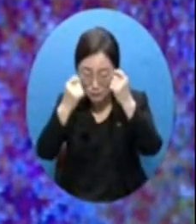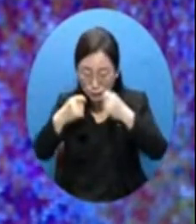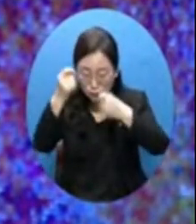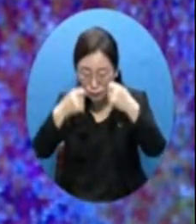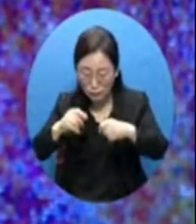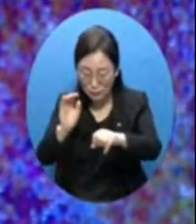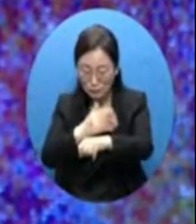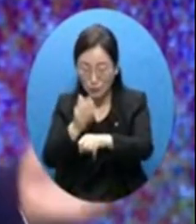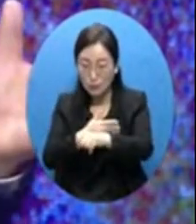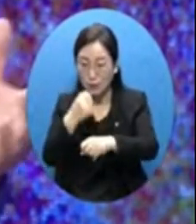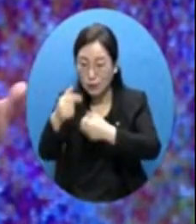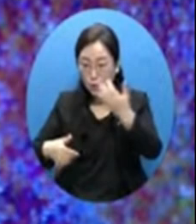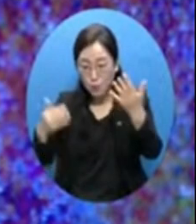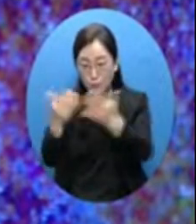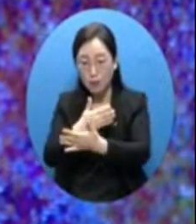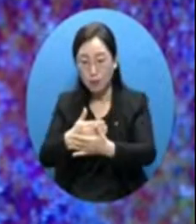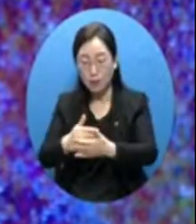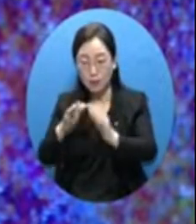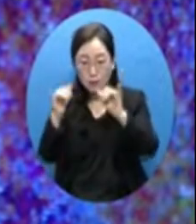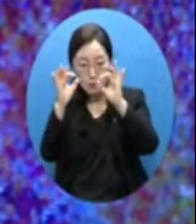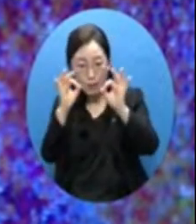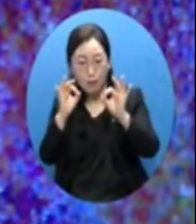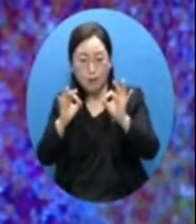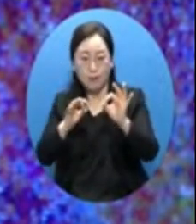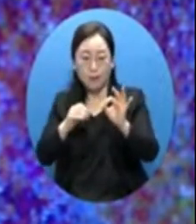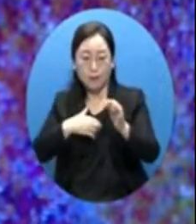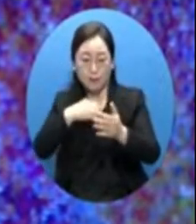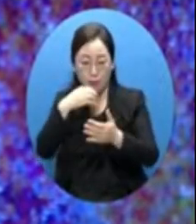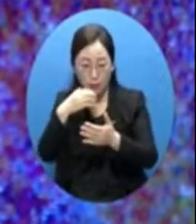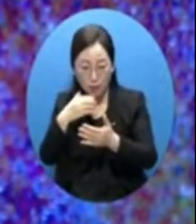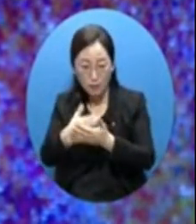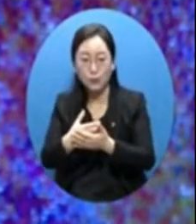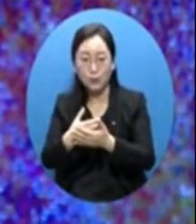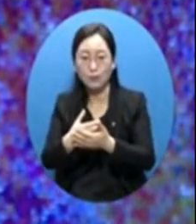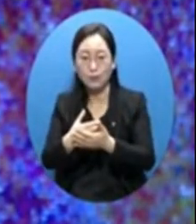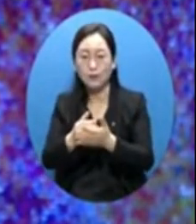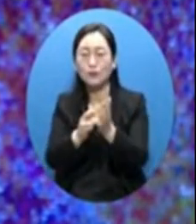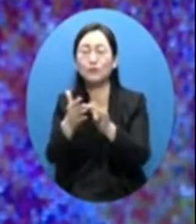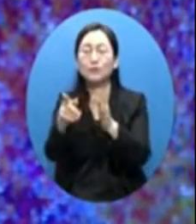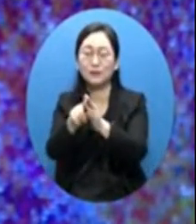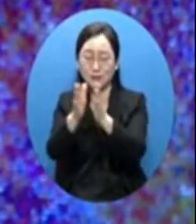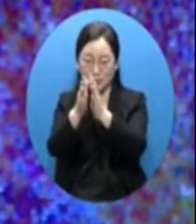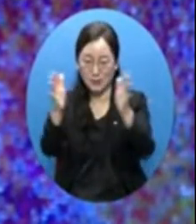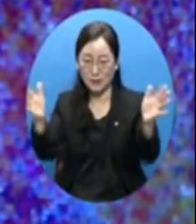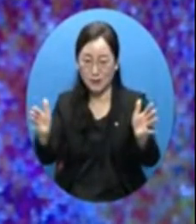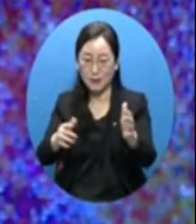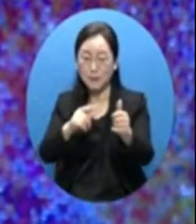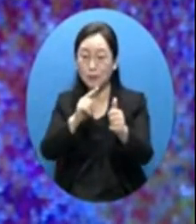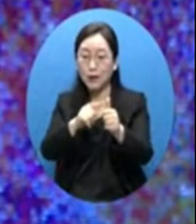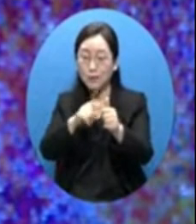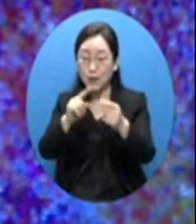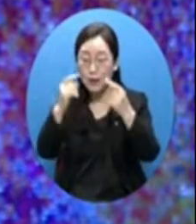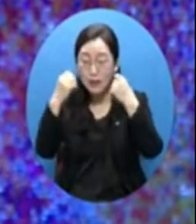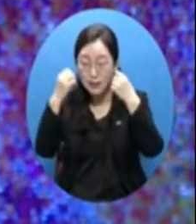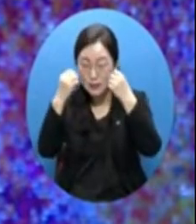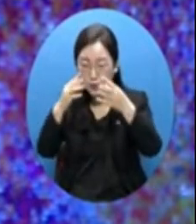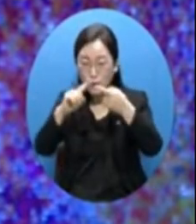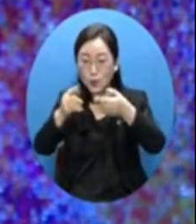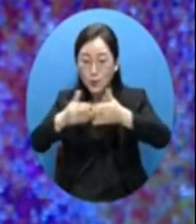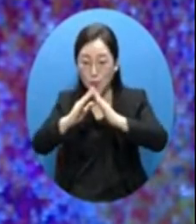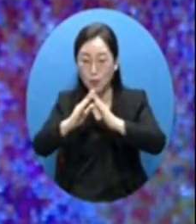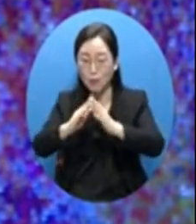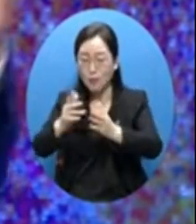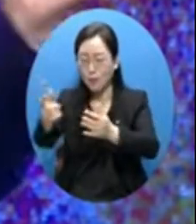잘못을 회개하니까 사람들이 보고 감동을 받아서 많은 사람들이 몰려와서 예수를 믿게 되었습니다. 그가 신천교회를 개척했는데 교회가 날마다